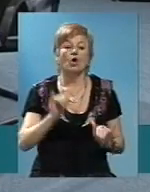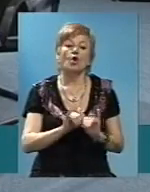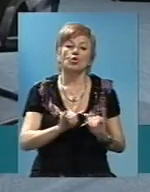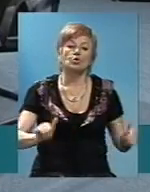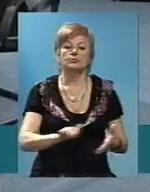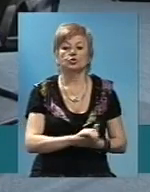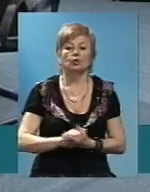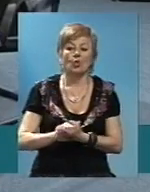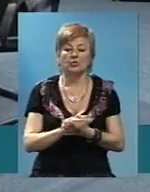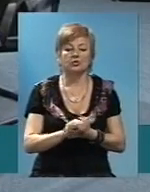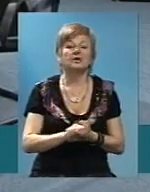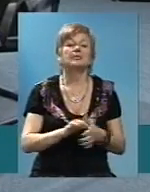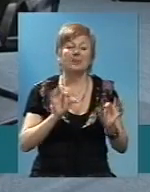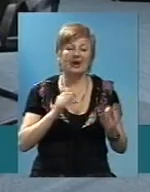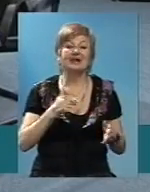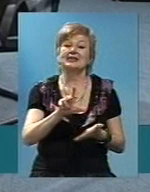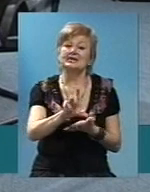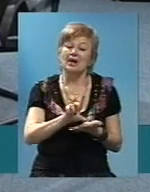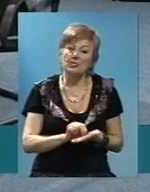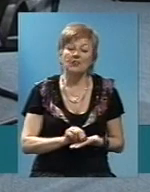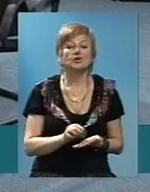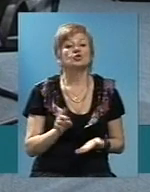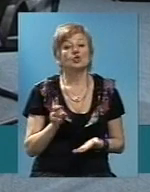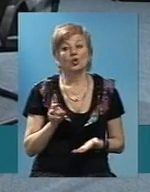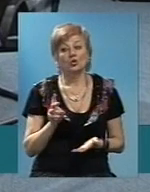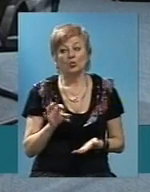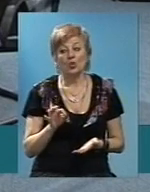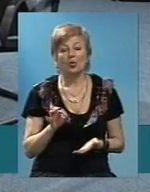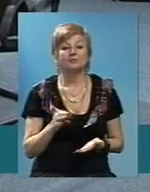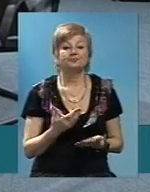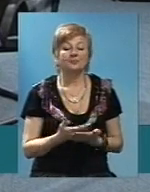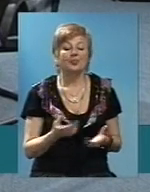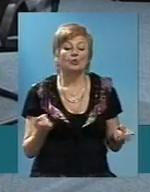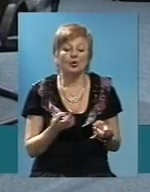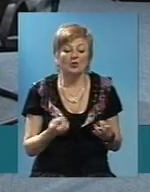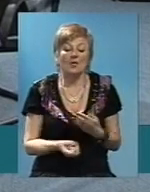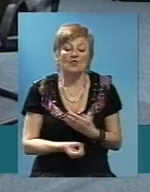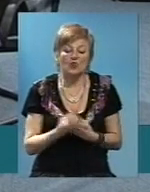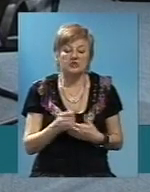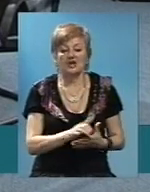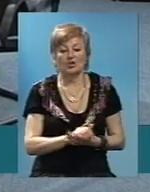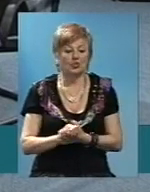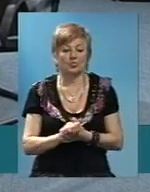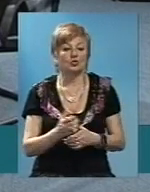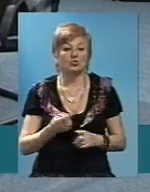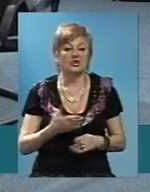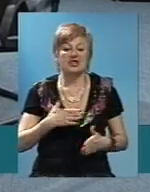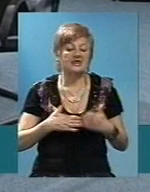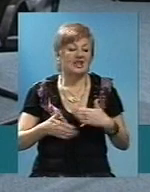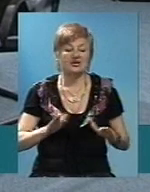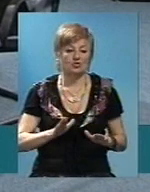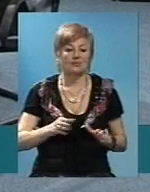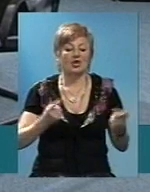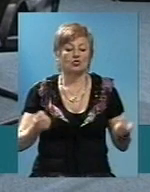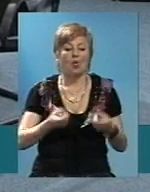що це штучно запозичено. Да? Це просто, як я вже казав, якісь потреби, які виникають у суспільстві, які не задовольняються стандартною